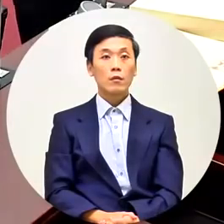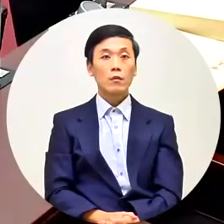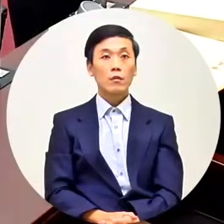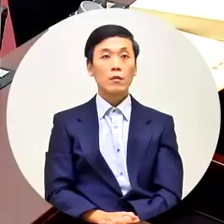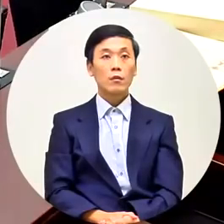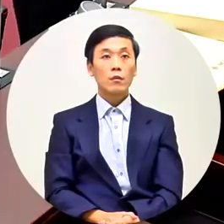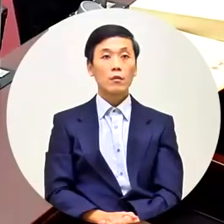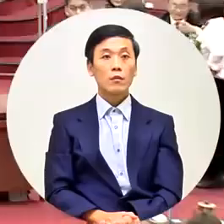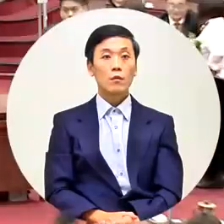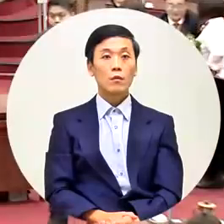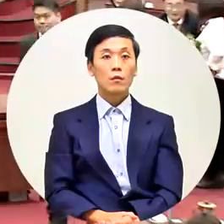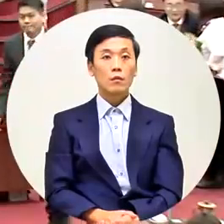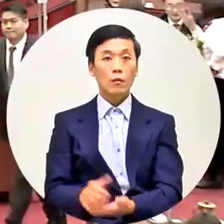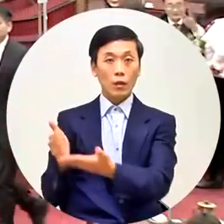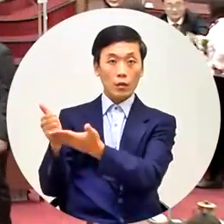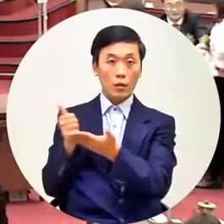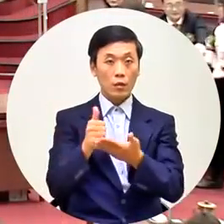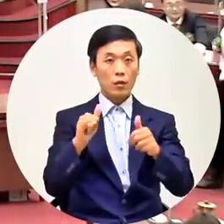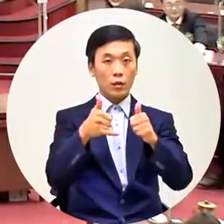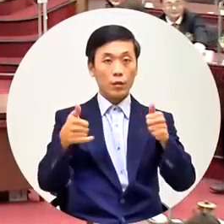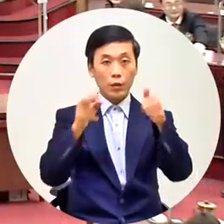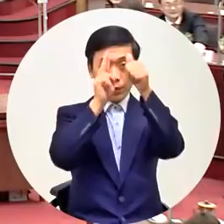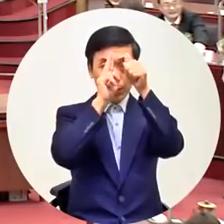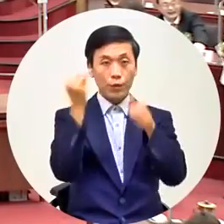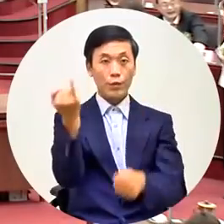请许慧玉议员领取选票。